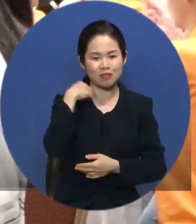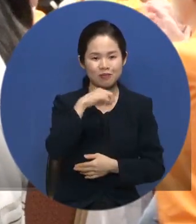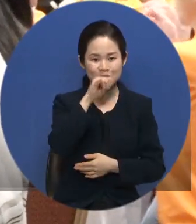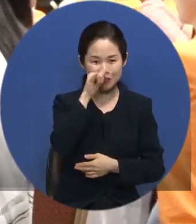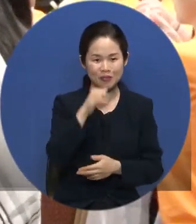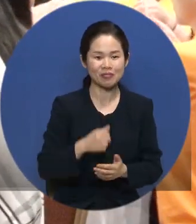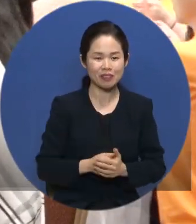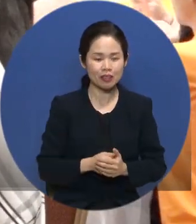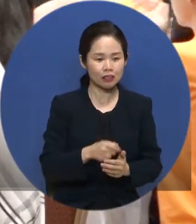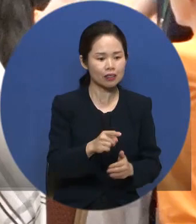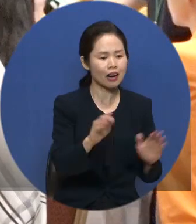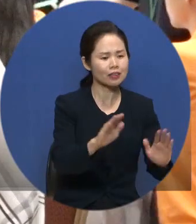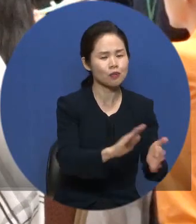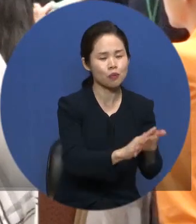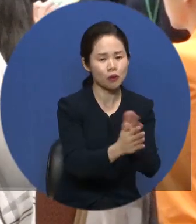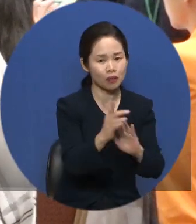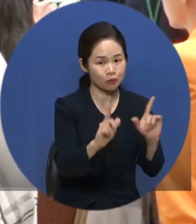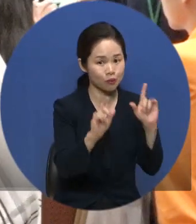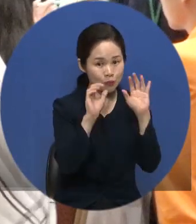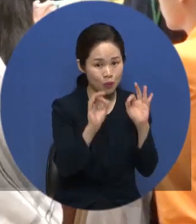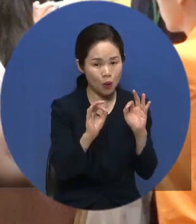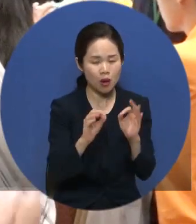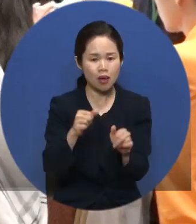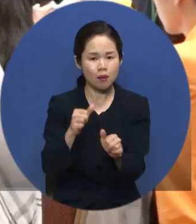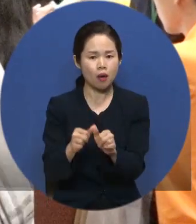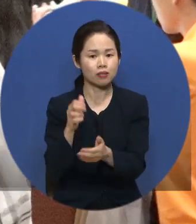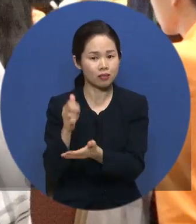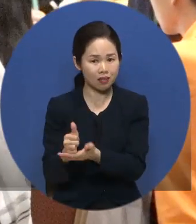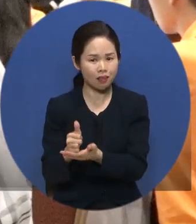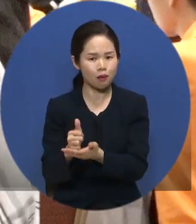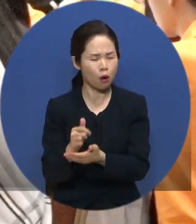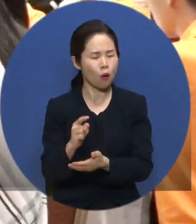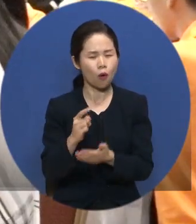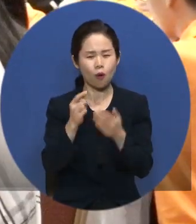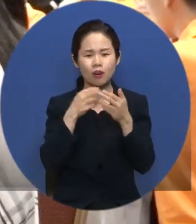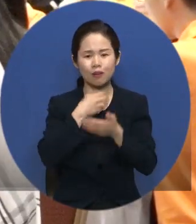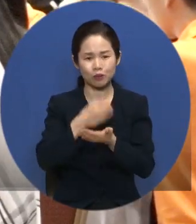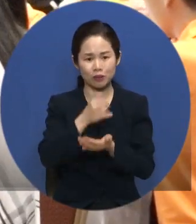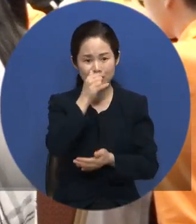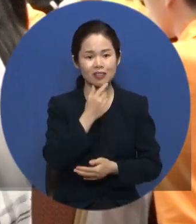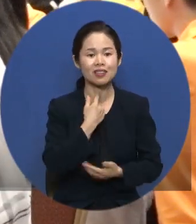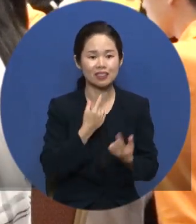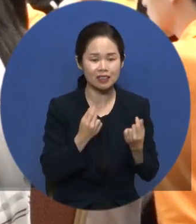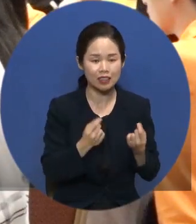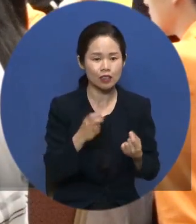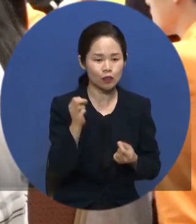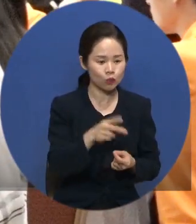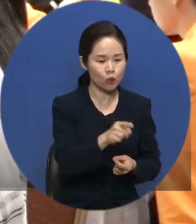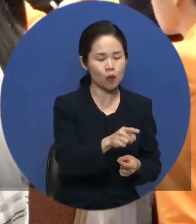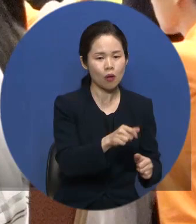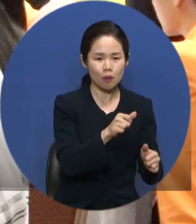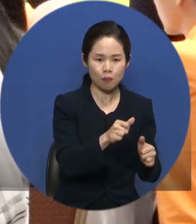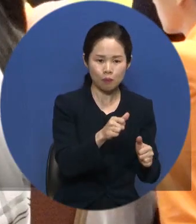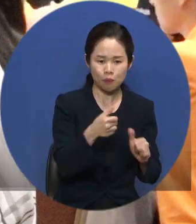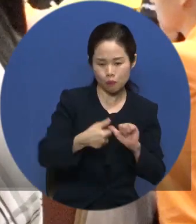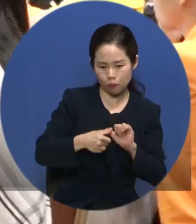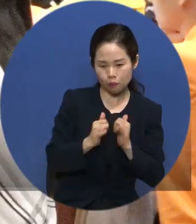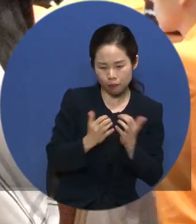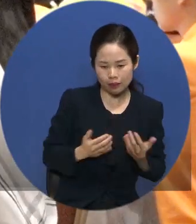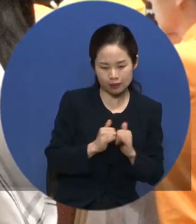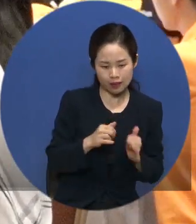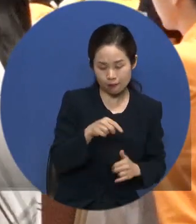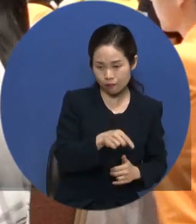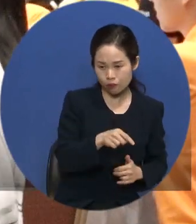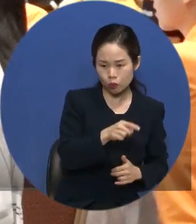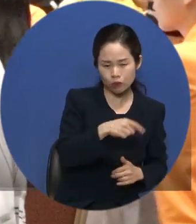같고요. 실제 많은 학생들도 다른 학생의 발전을 보면서 자극도 느끼고 또 멘토들도 어떻게 보면